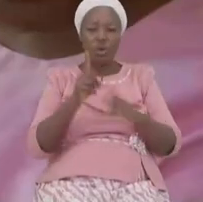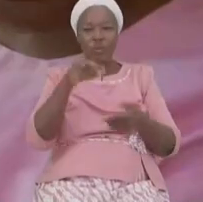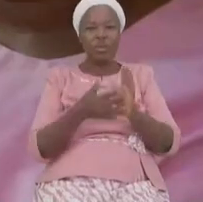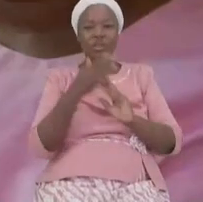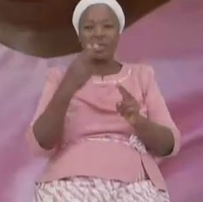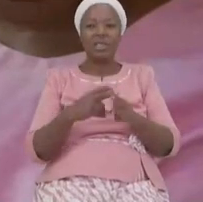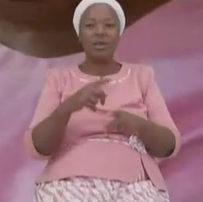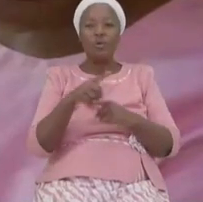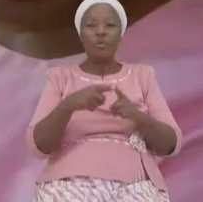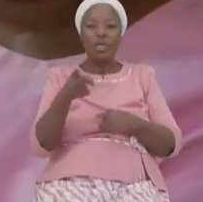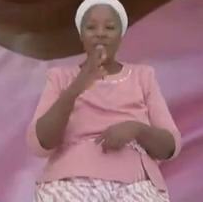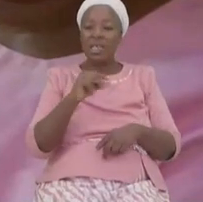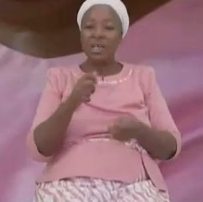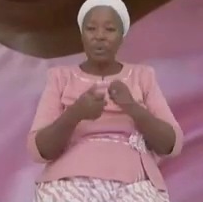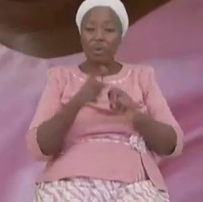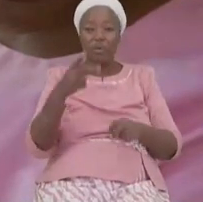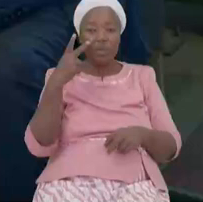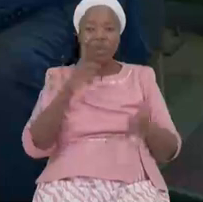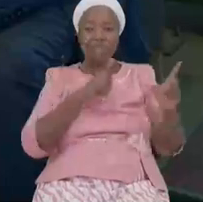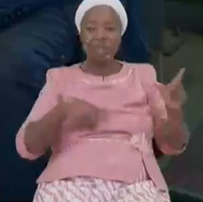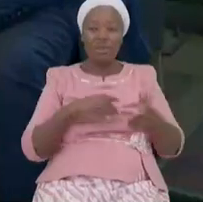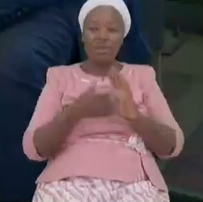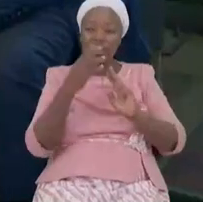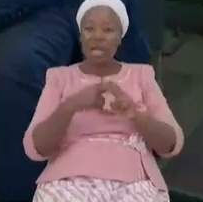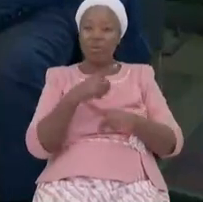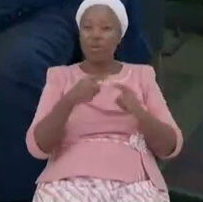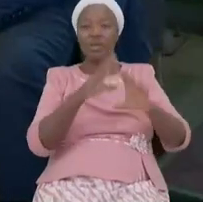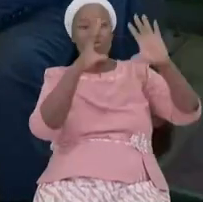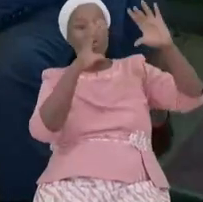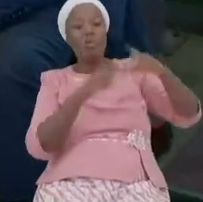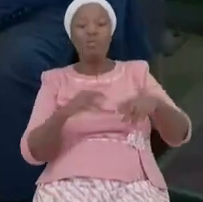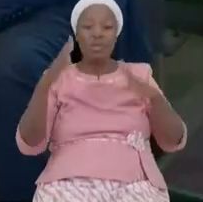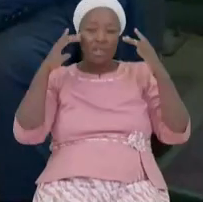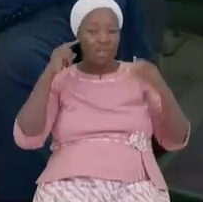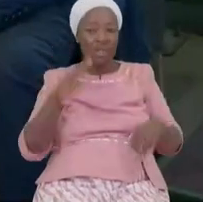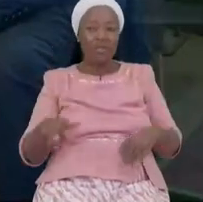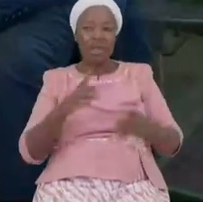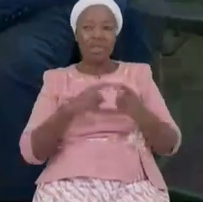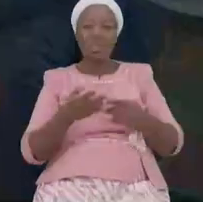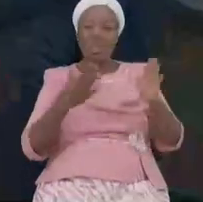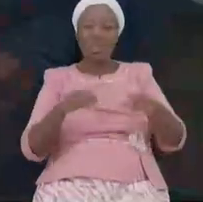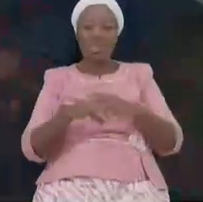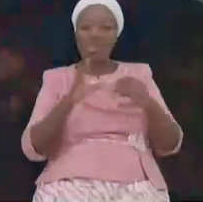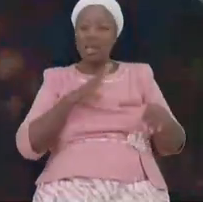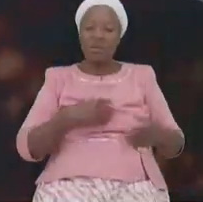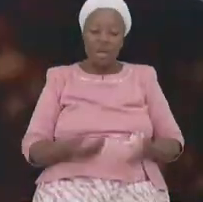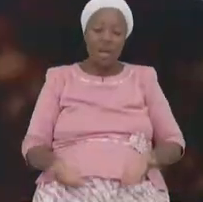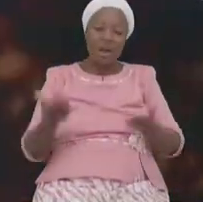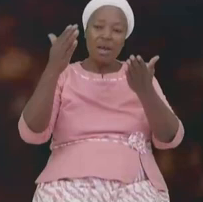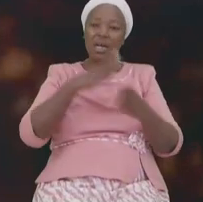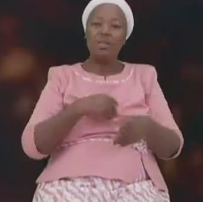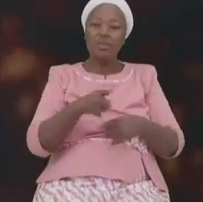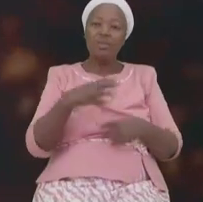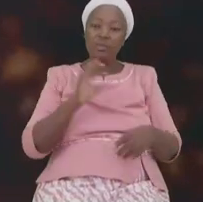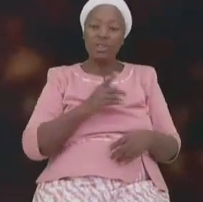tu verras le Seigneur. Et quand la trompette sonnera et les morts en Christ ressusciteront, et nous qui sommes vivants, nous serons ensemble